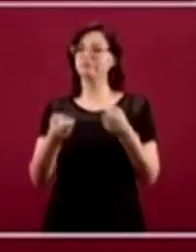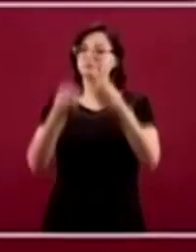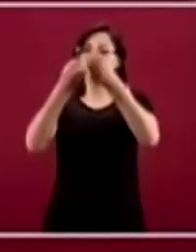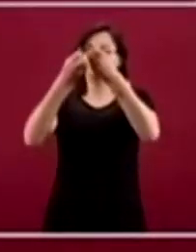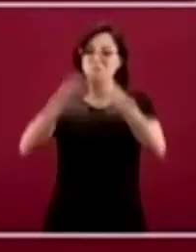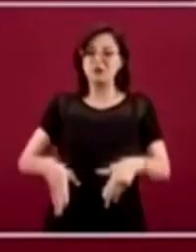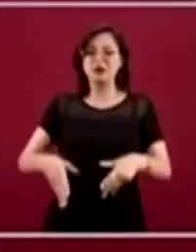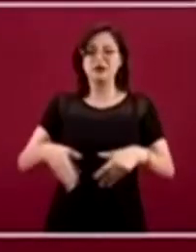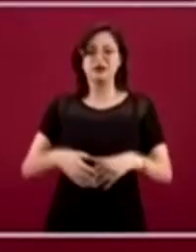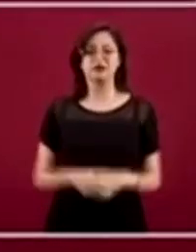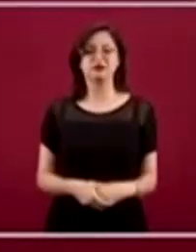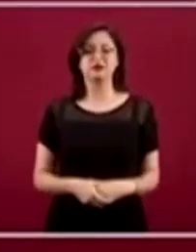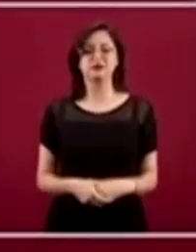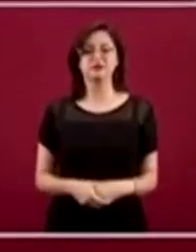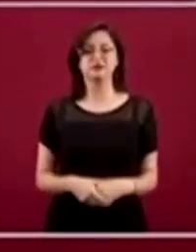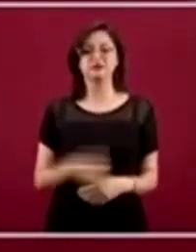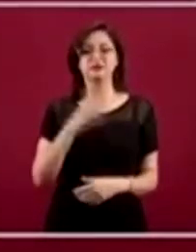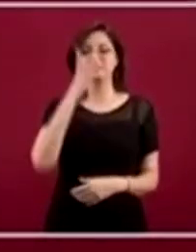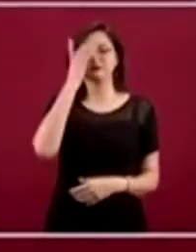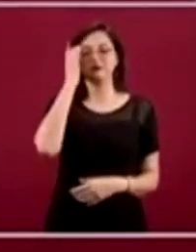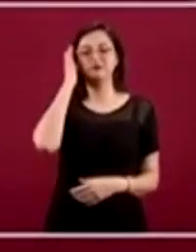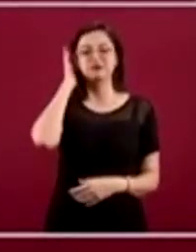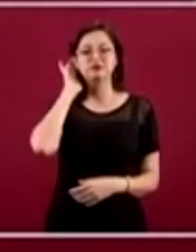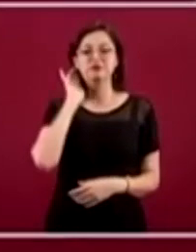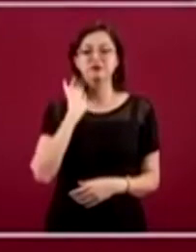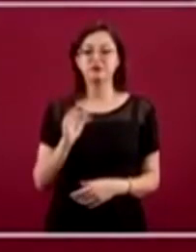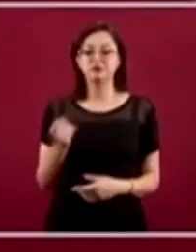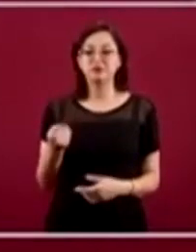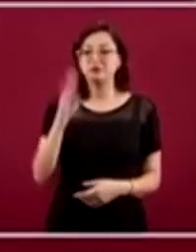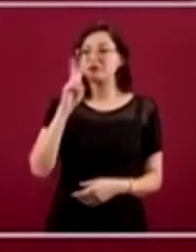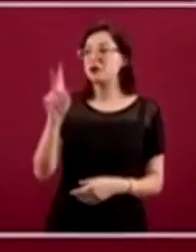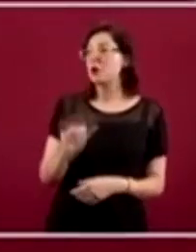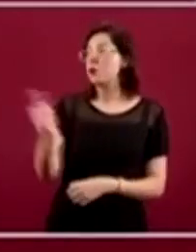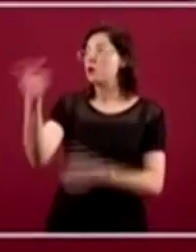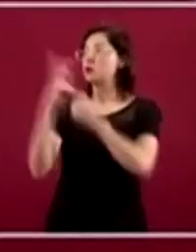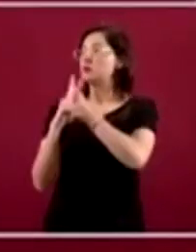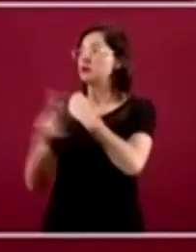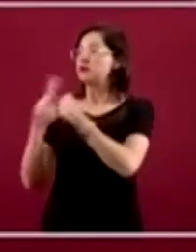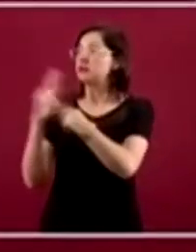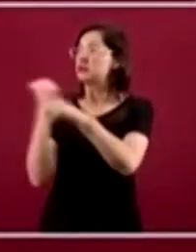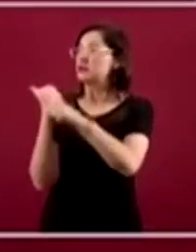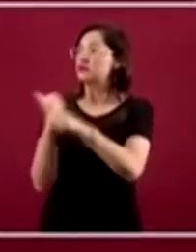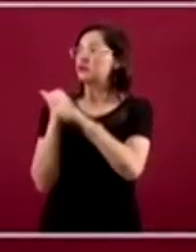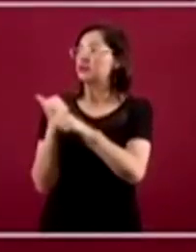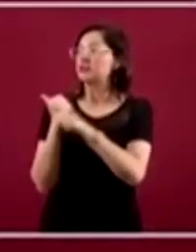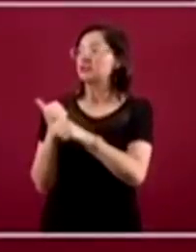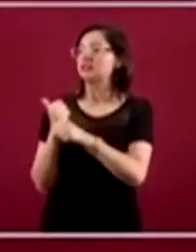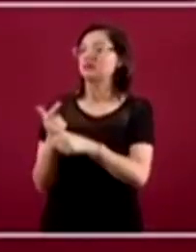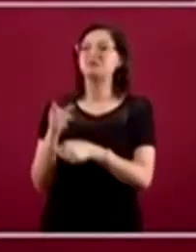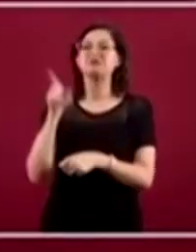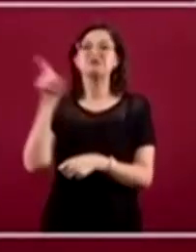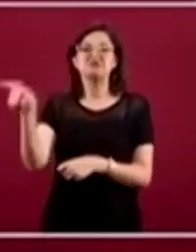အပြစ်ပေးခံရမှာဖြစ်တယ်လို့ပြောပါတယ်။ဒါပေမဲ့လည်းမက္ကဆီကိုအစိုးရဟာလက်ရှိကြာဆင်းနေတဲ့နိုင်ငံစီးပွားရေး